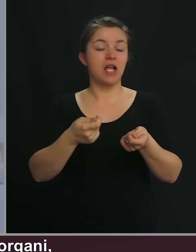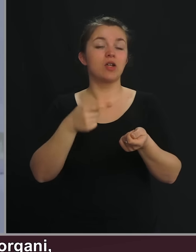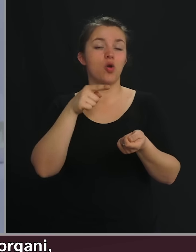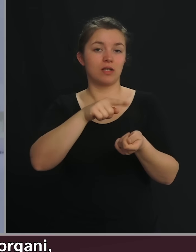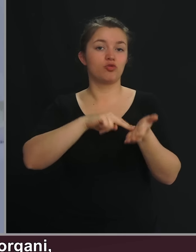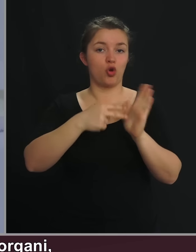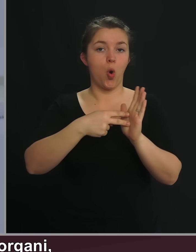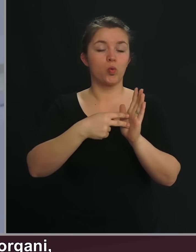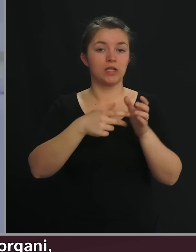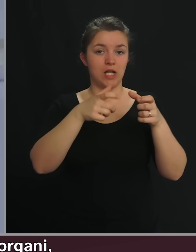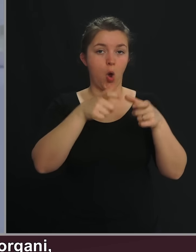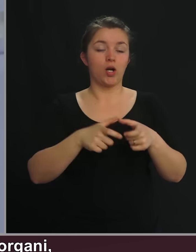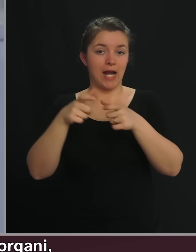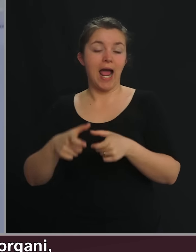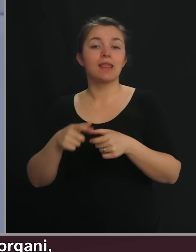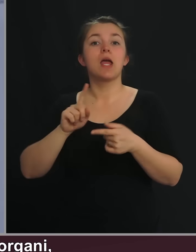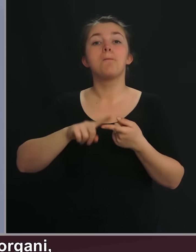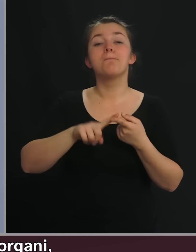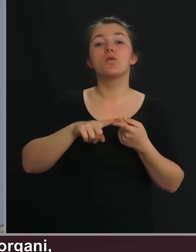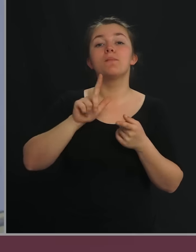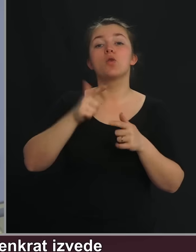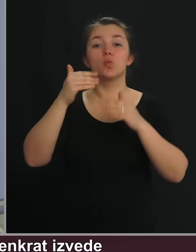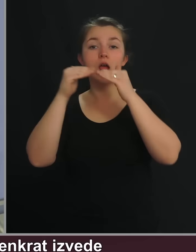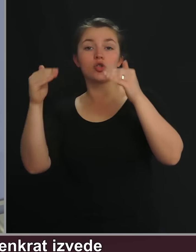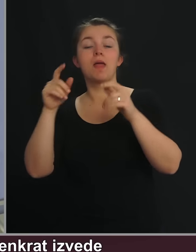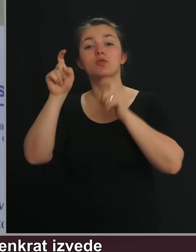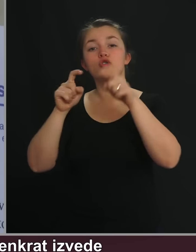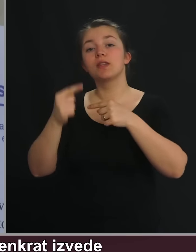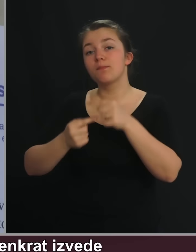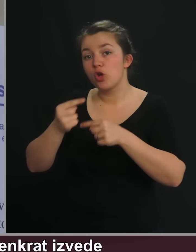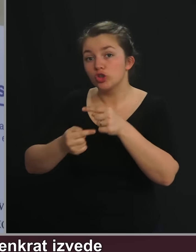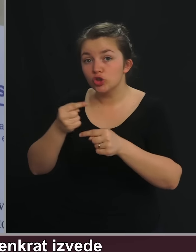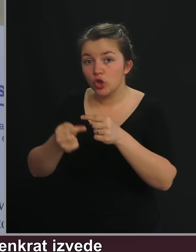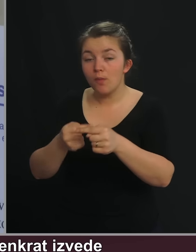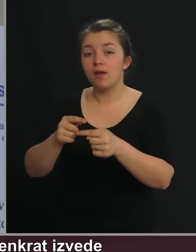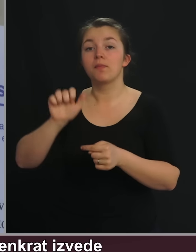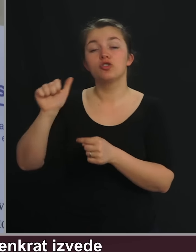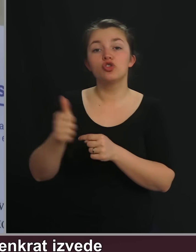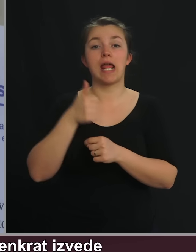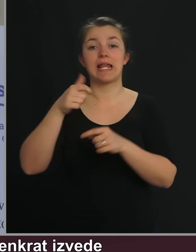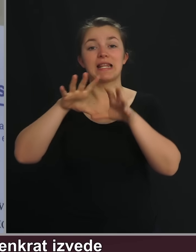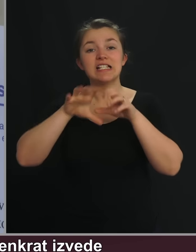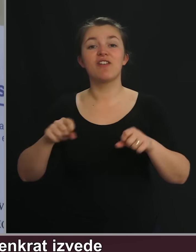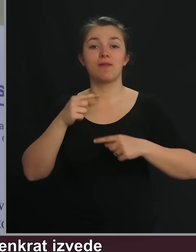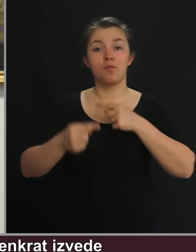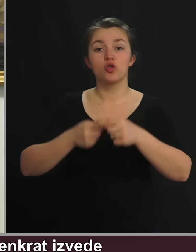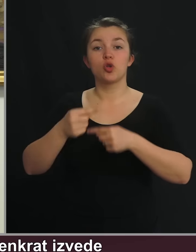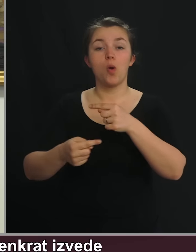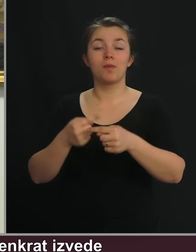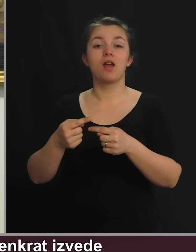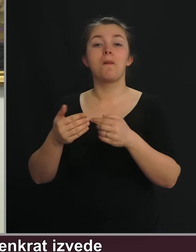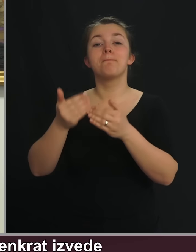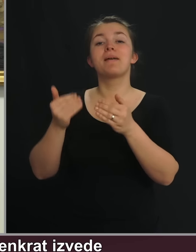izdal izvedenski organ in seveda gre na drugo stopno, kjer se pritožbeni postopek in se še enkrat